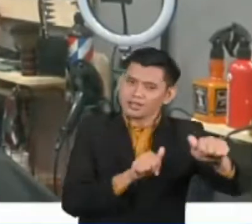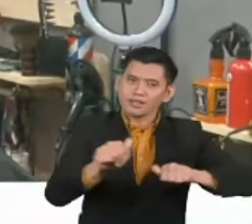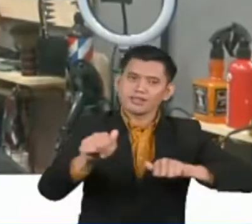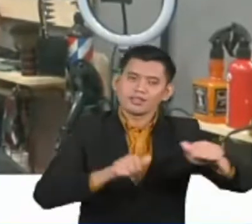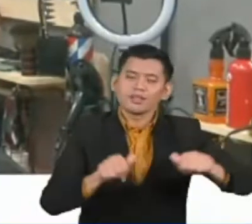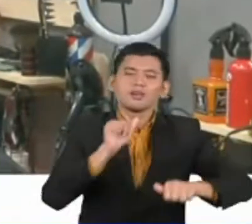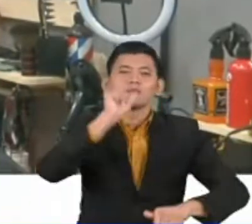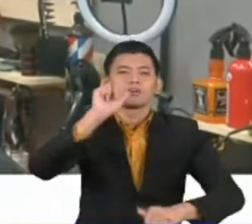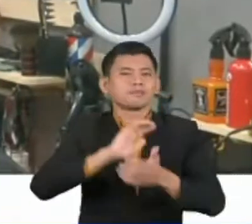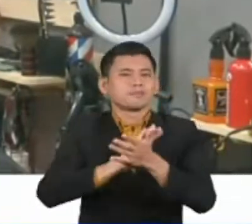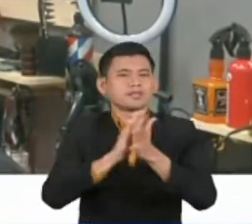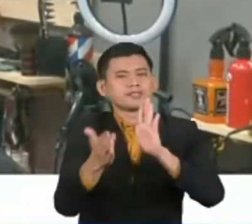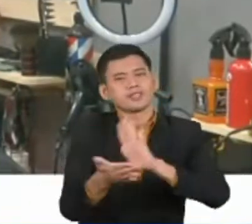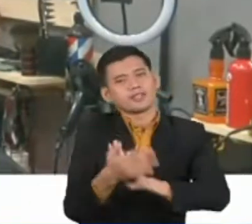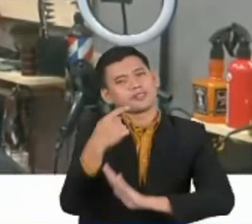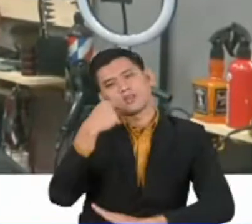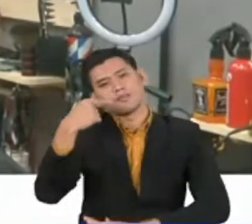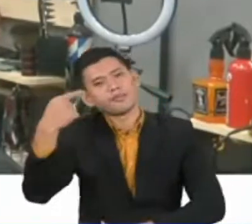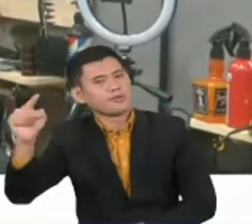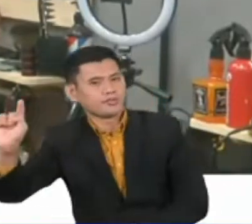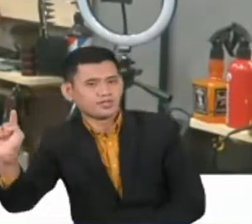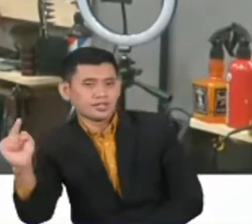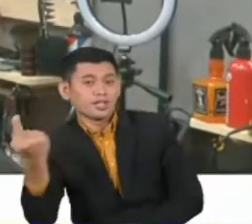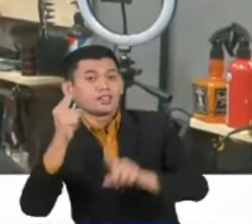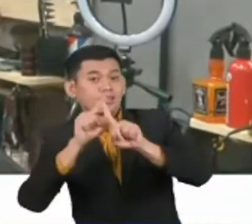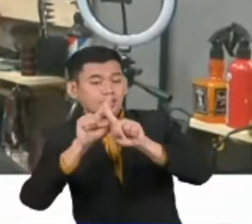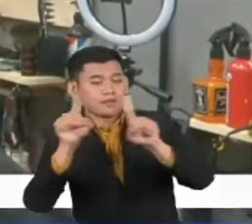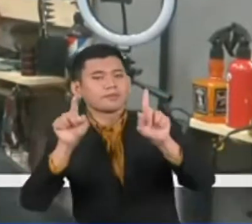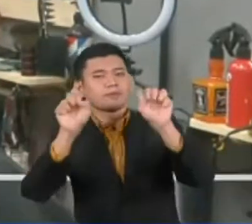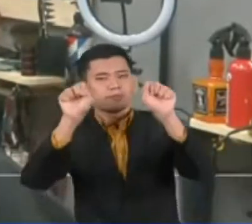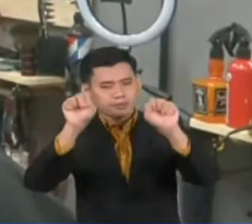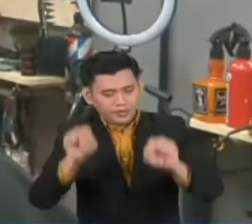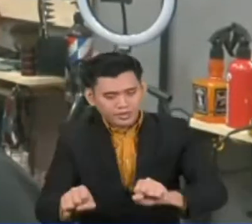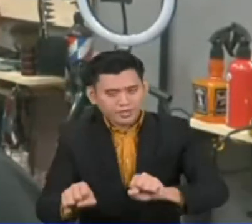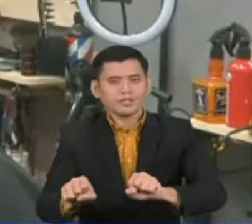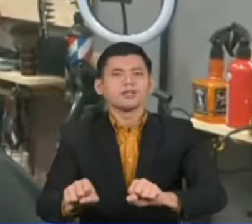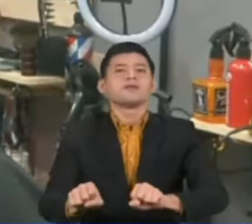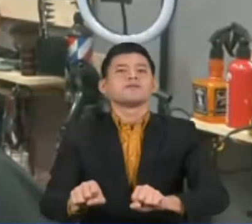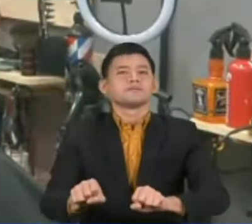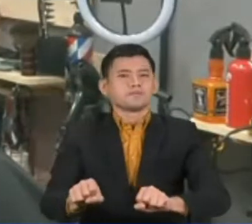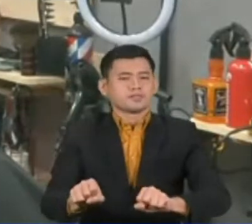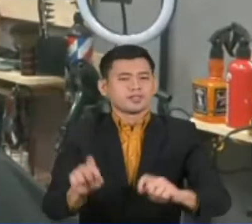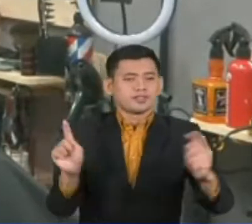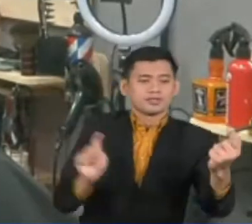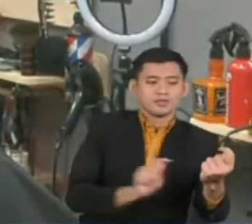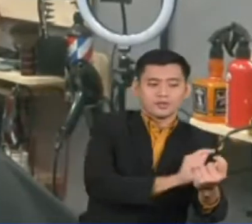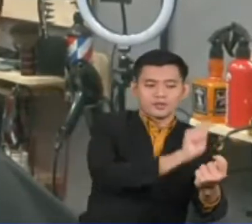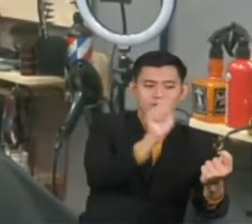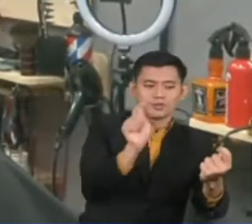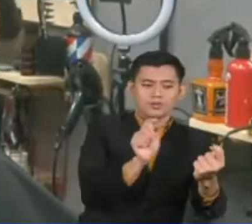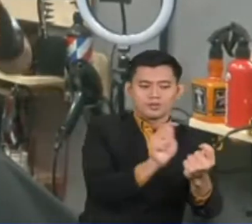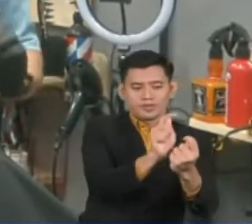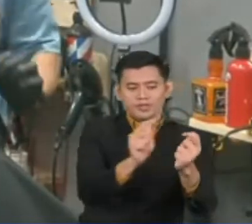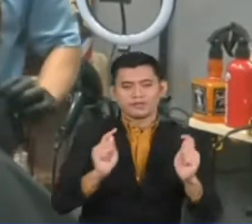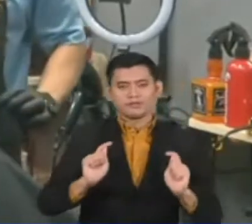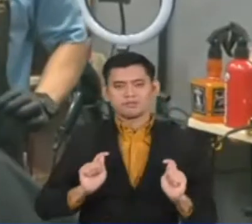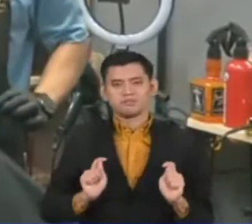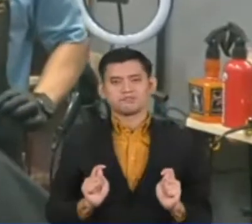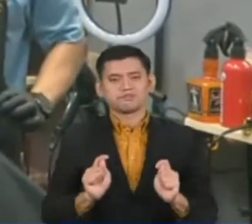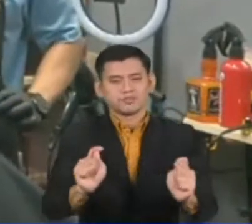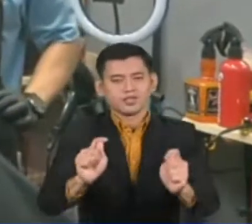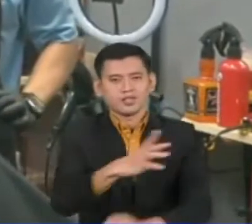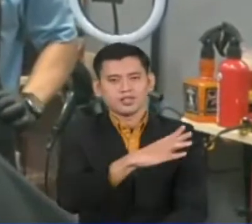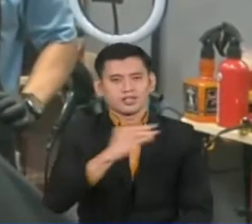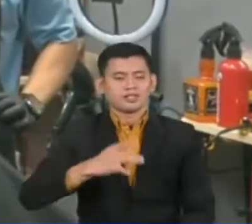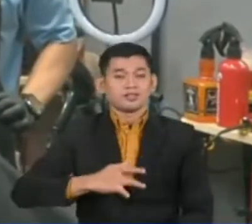sekadar menjadi slogan yang meniti di bibir. Bahkan, ianya perlu seiring dengan tindakan dan rasa